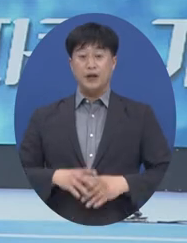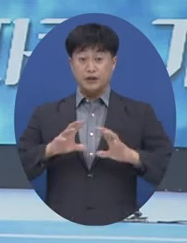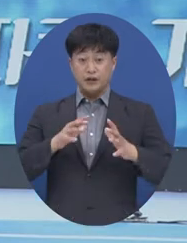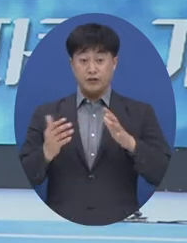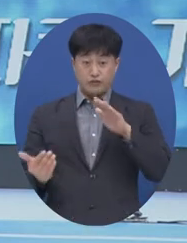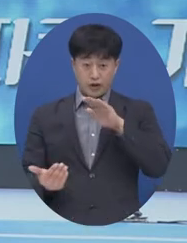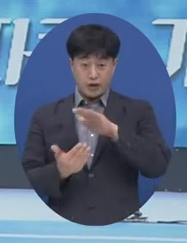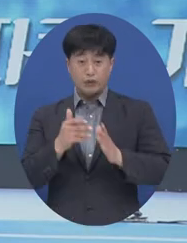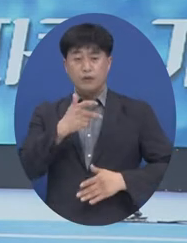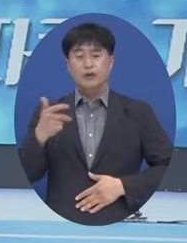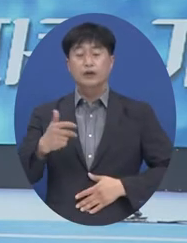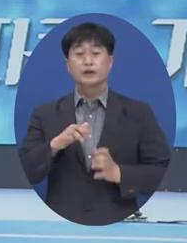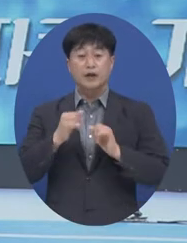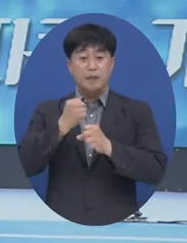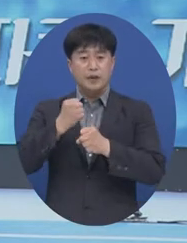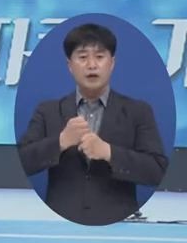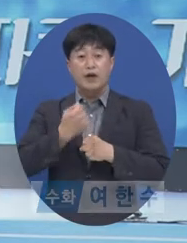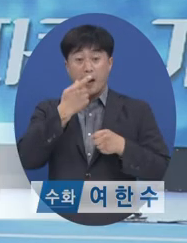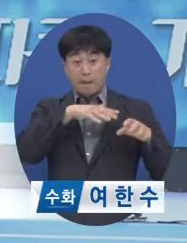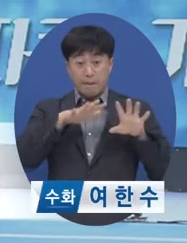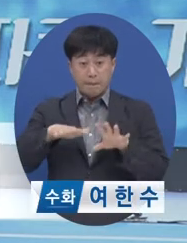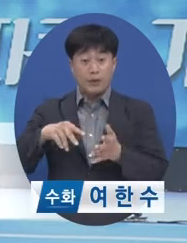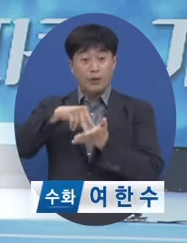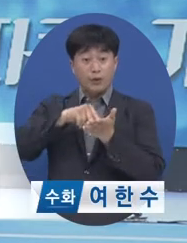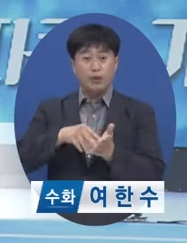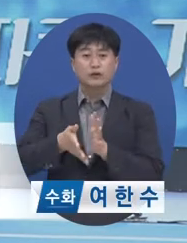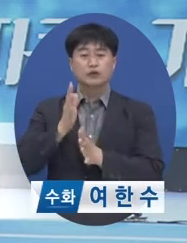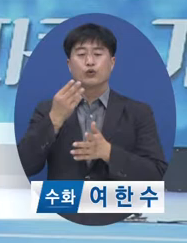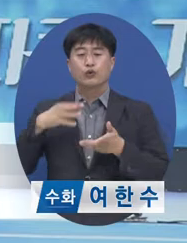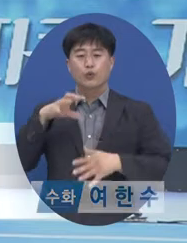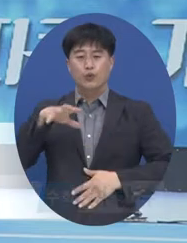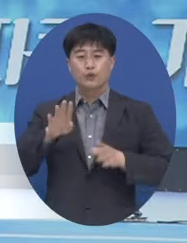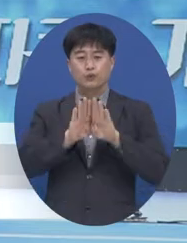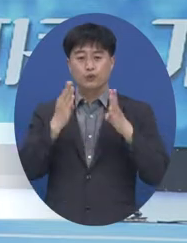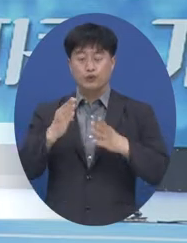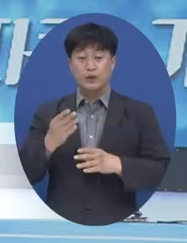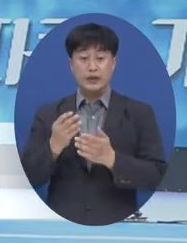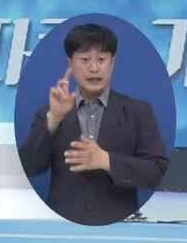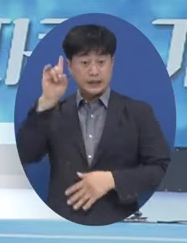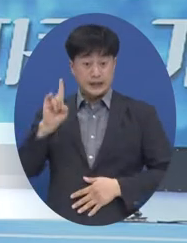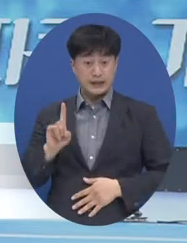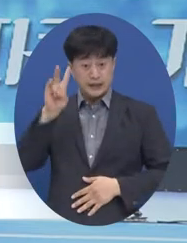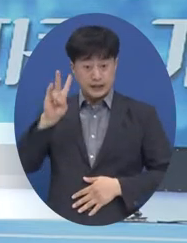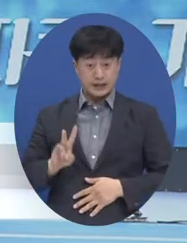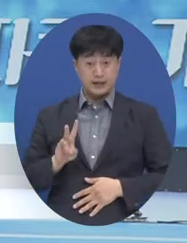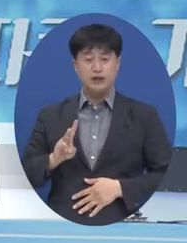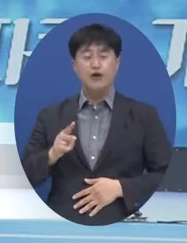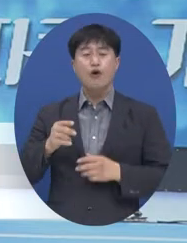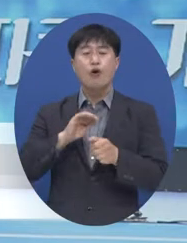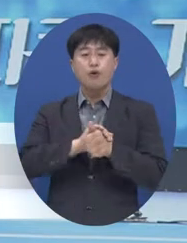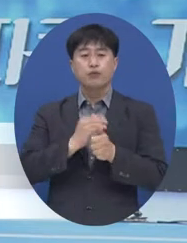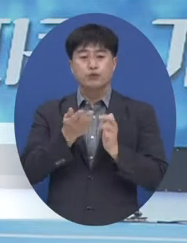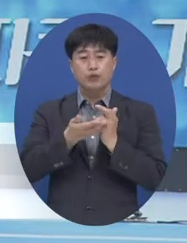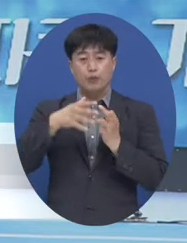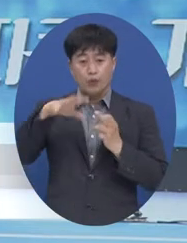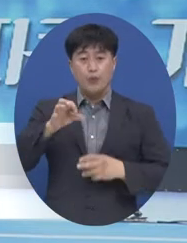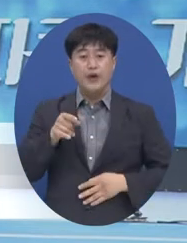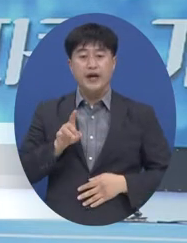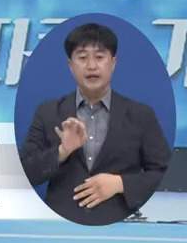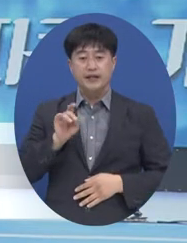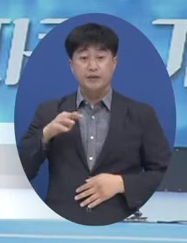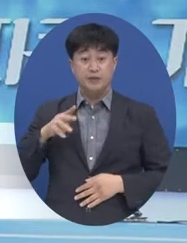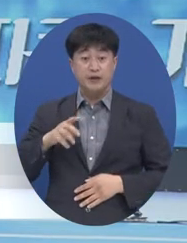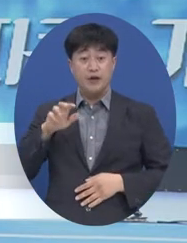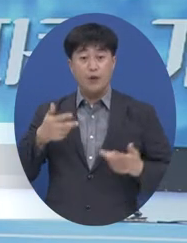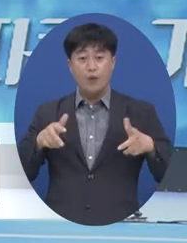세계 최대 규모의 인공 서핑 시설이 경기도에 문을 열었습니다. 시흥 거북섬에 위치한 웨이브 파크인데요. 먼 바다에서만